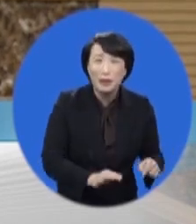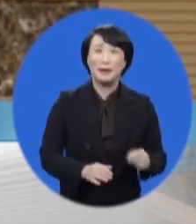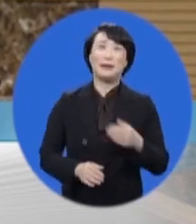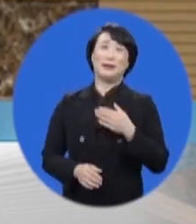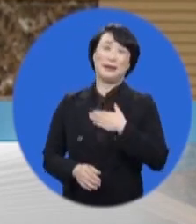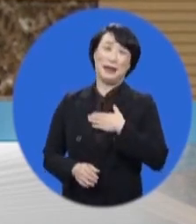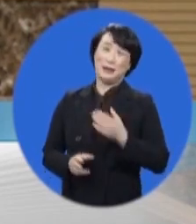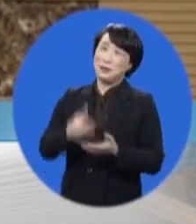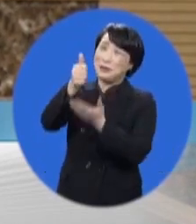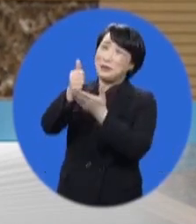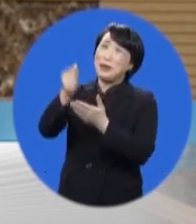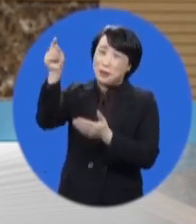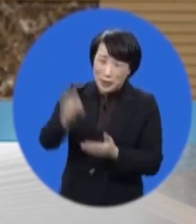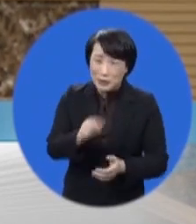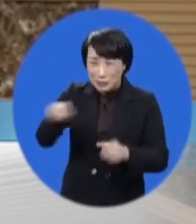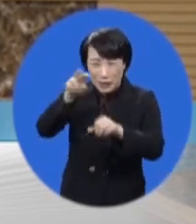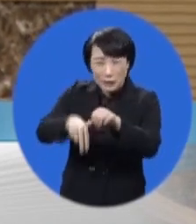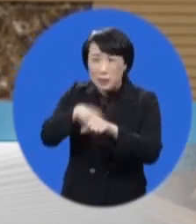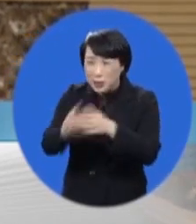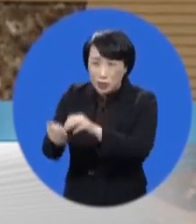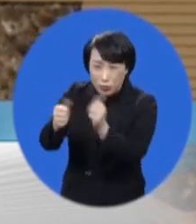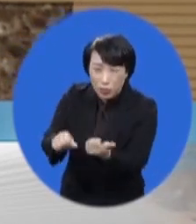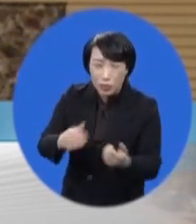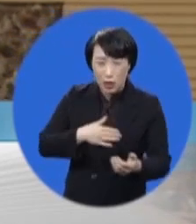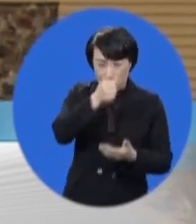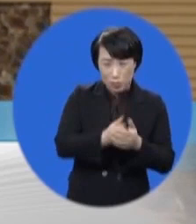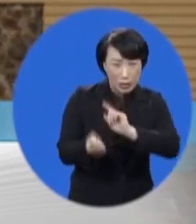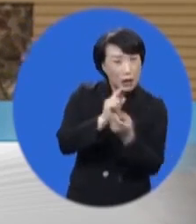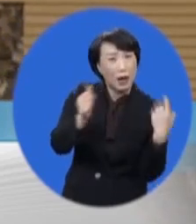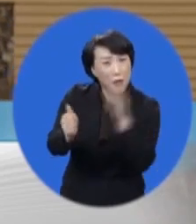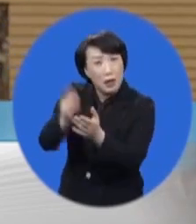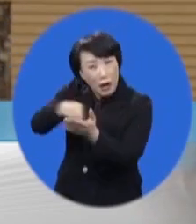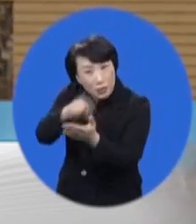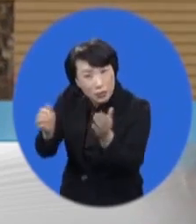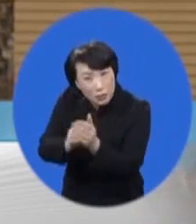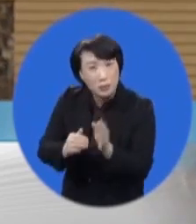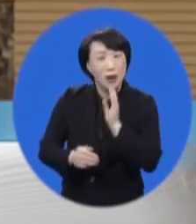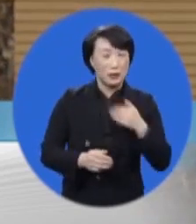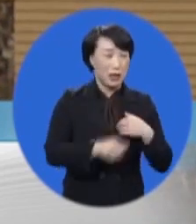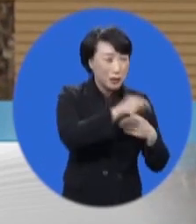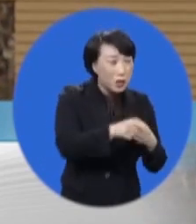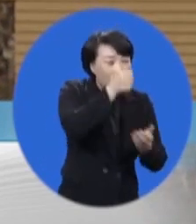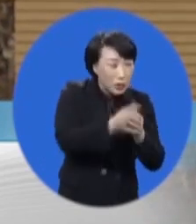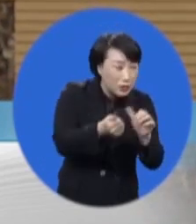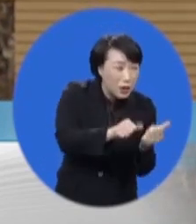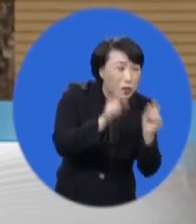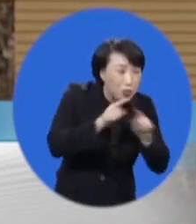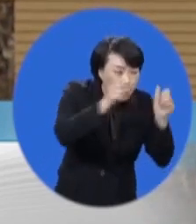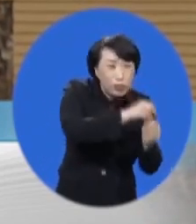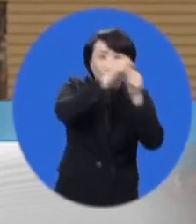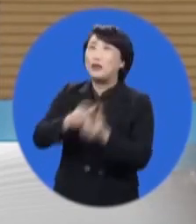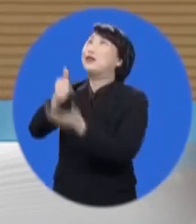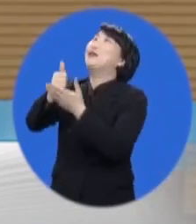없었지만은 주님이 죽어서 내 죄값을 갚고 나를 죄와 사망과 지옥에서 구원하지 그 주님 얼마나